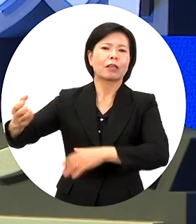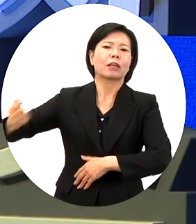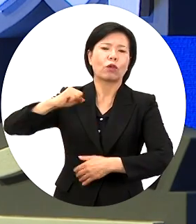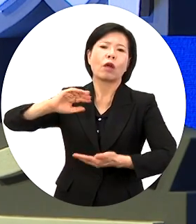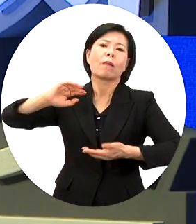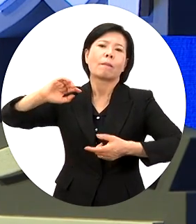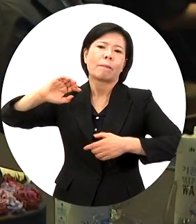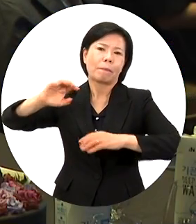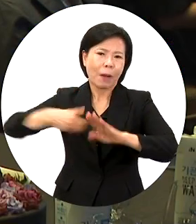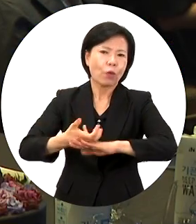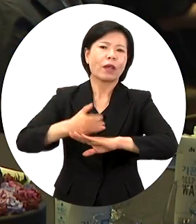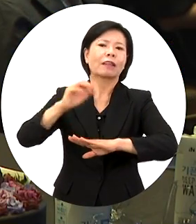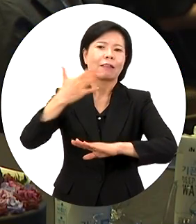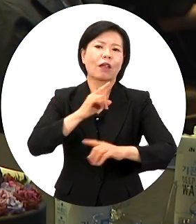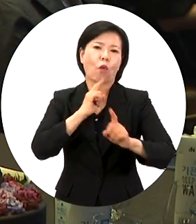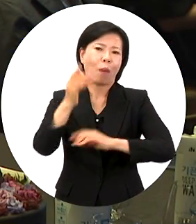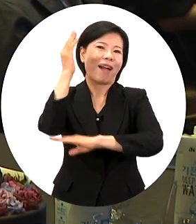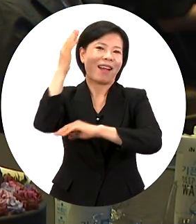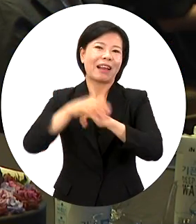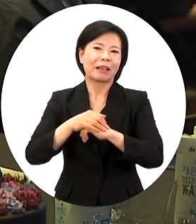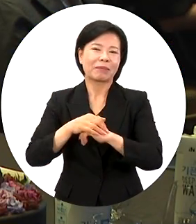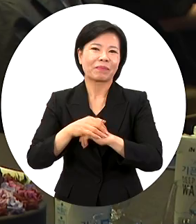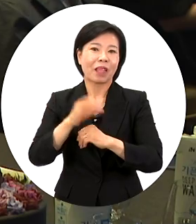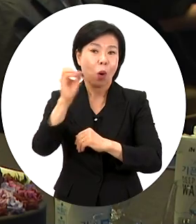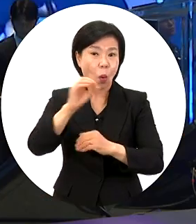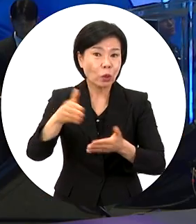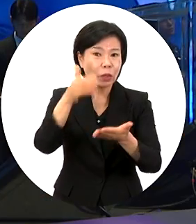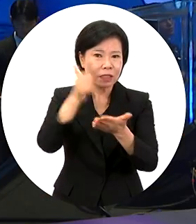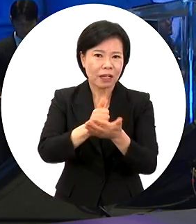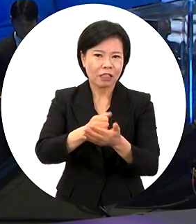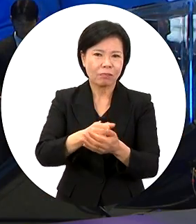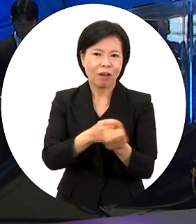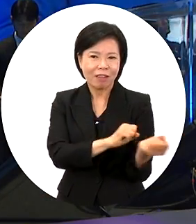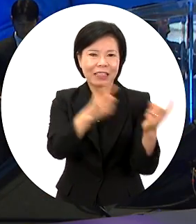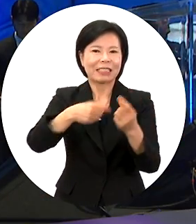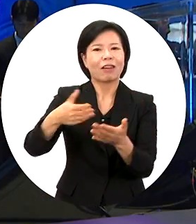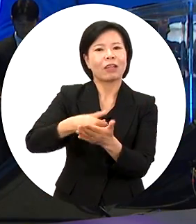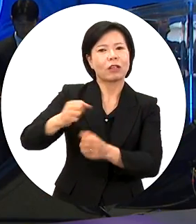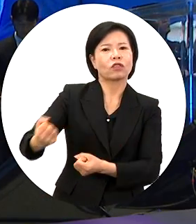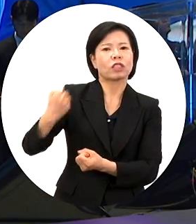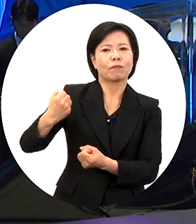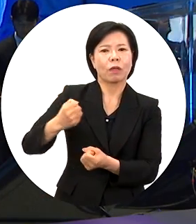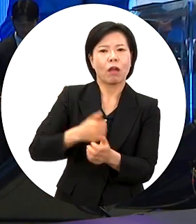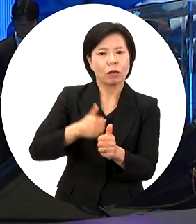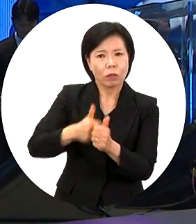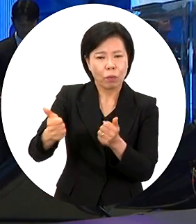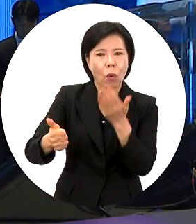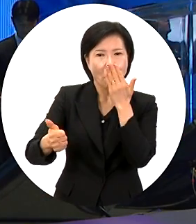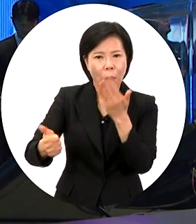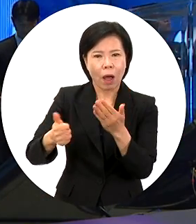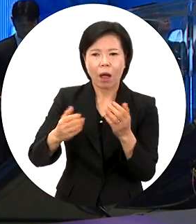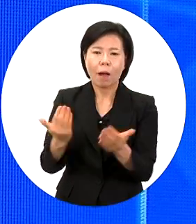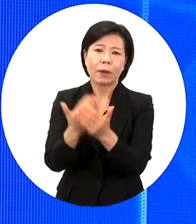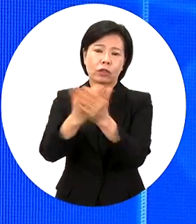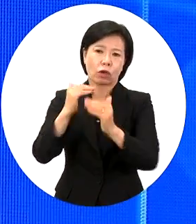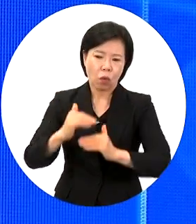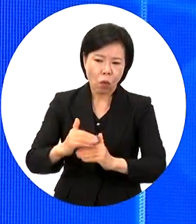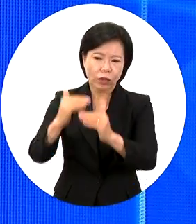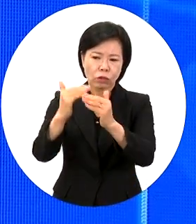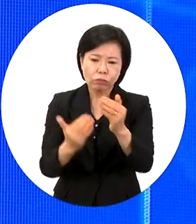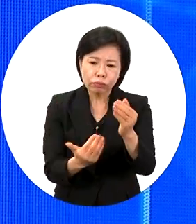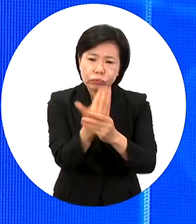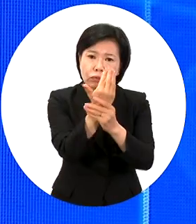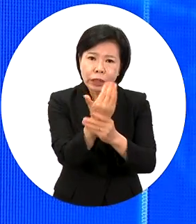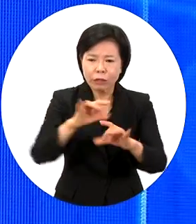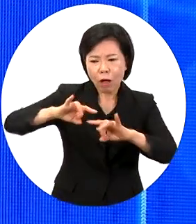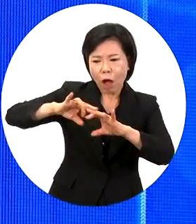청정에너지로 전환해야 한다고 강조했습니다. 오영훈 지사는 재생에너지의 간헐성 극복 방안과 재생에너지 발전